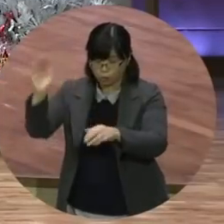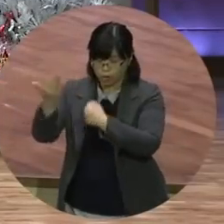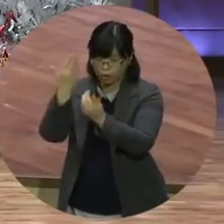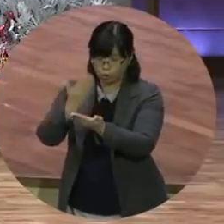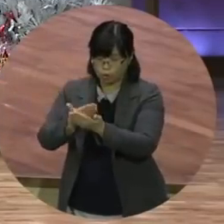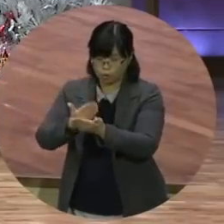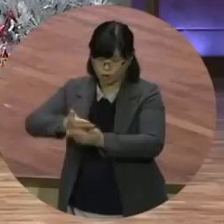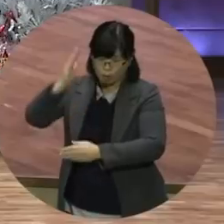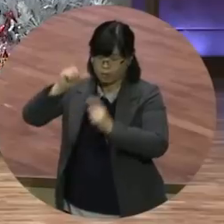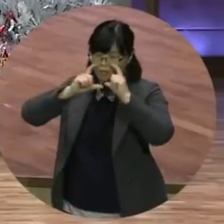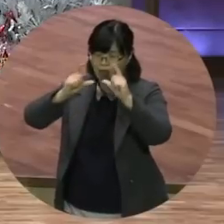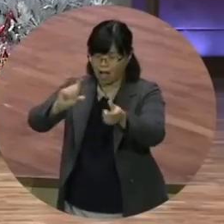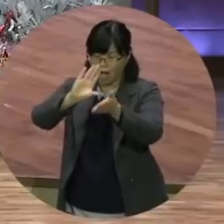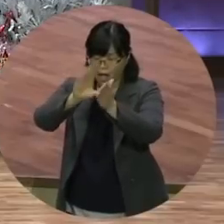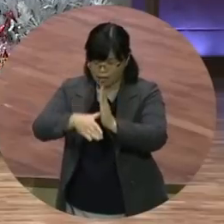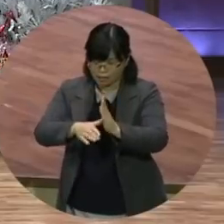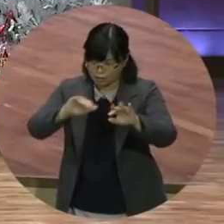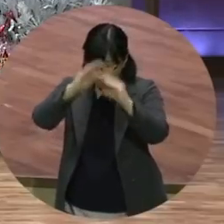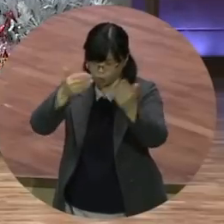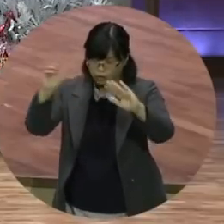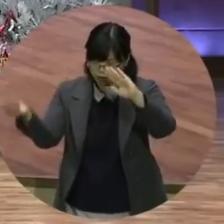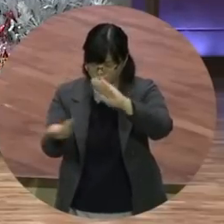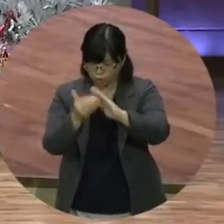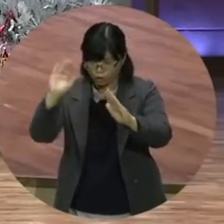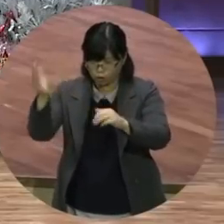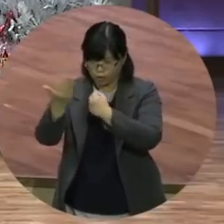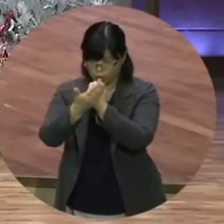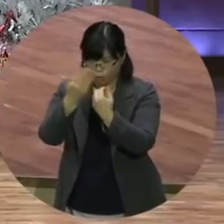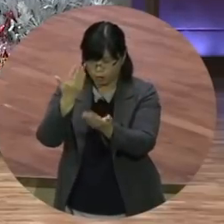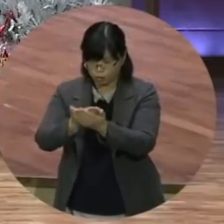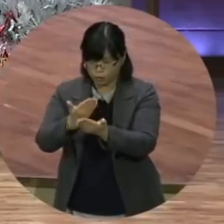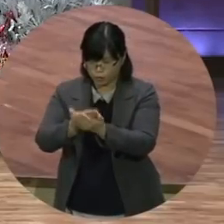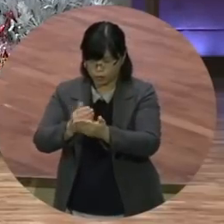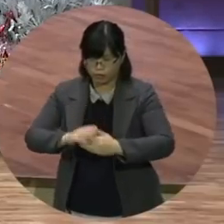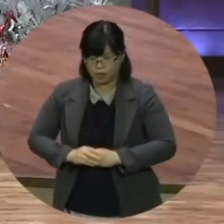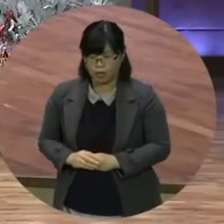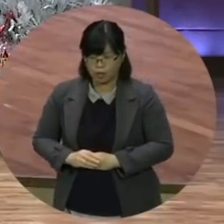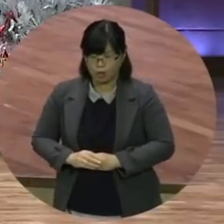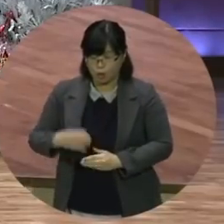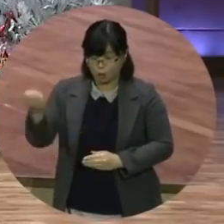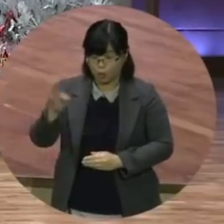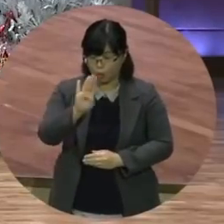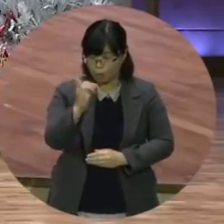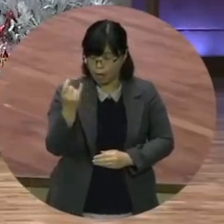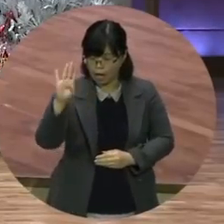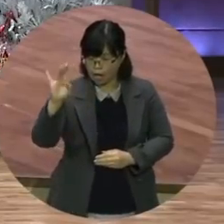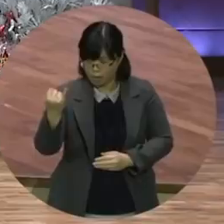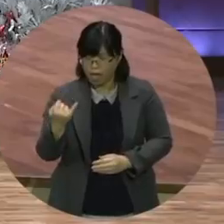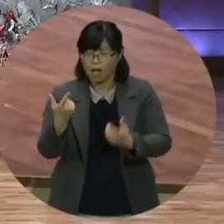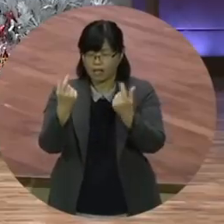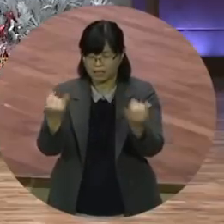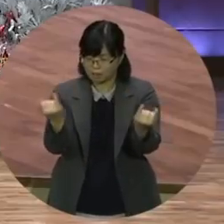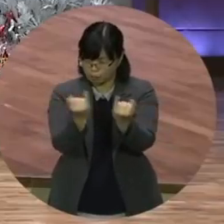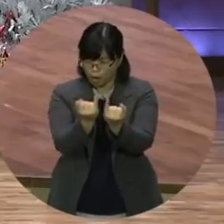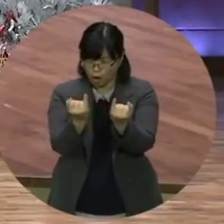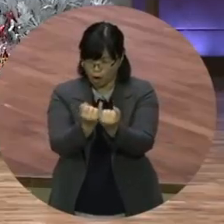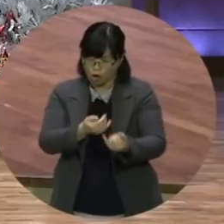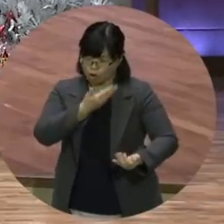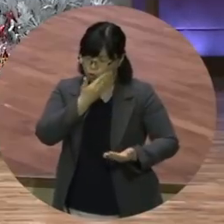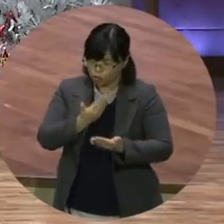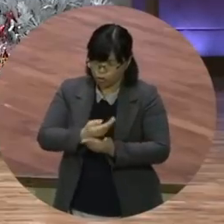귀한 시간 되게 하여 주시옵소서. 베베와 같은 보호자를 붙여주시고 브리스길라 아굴라